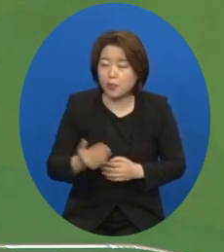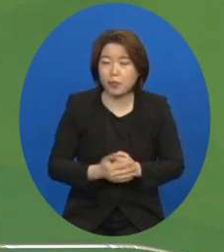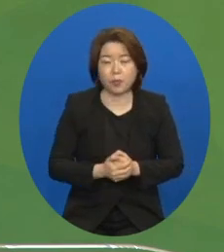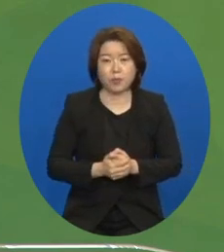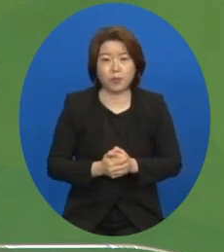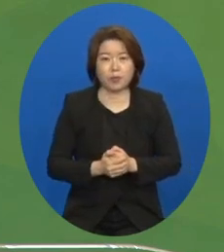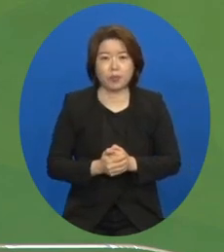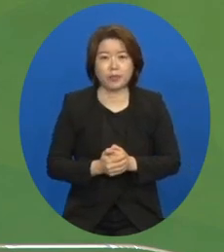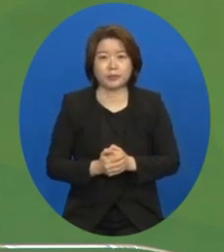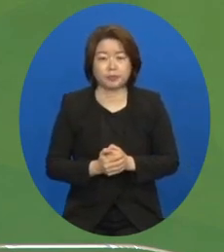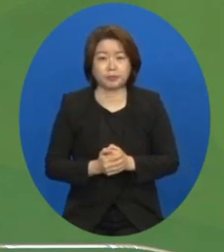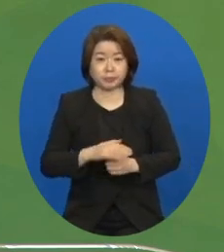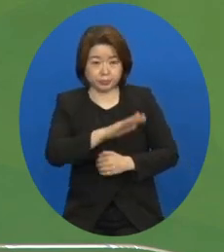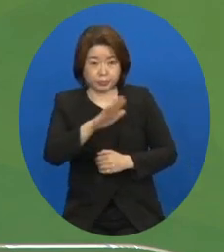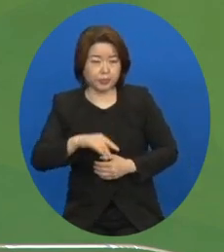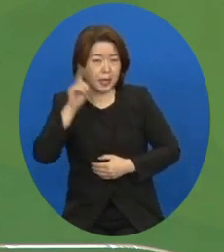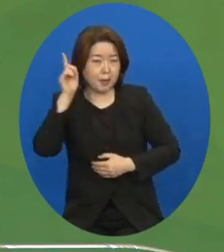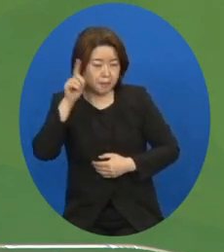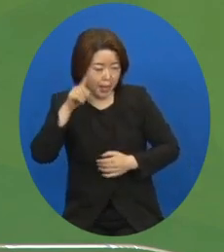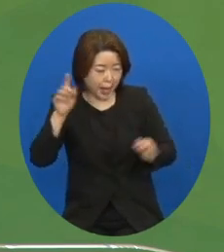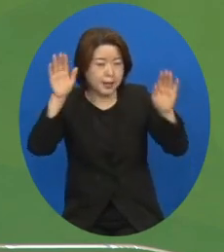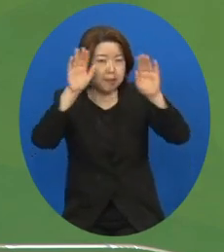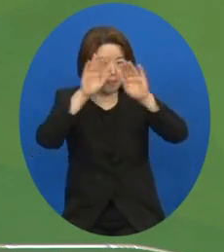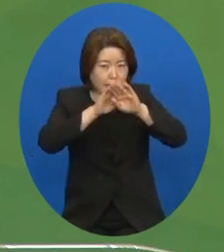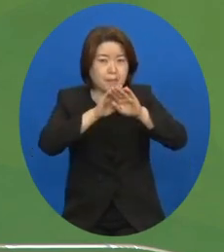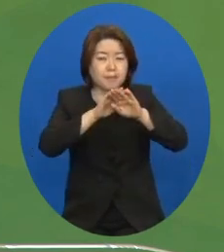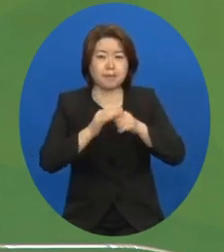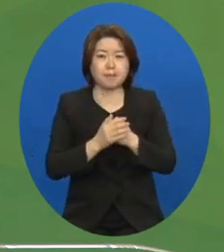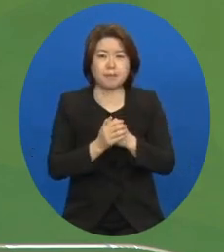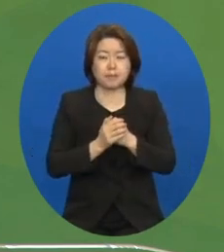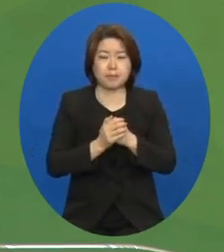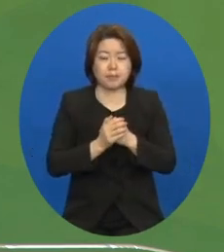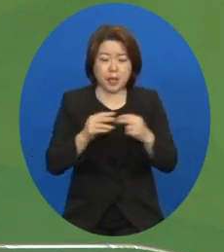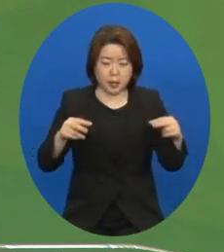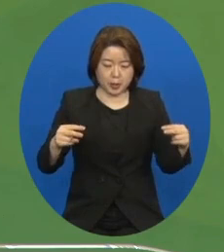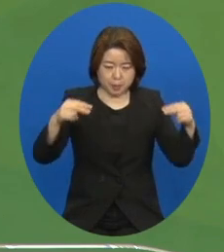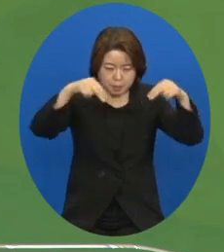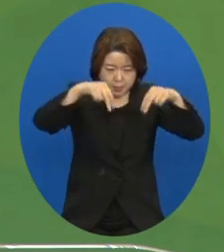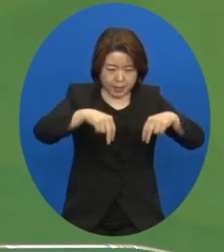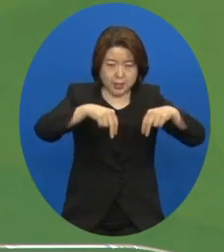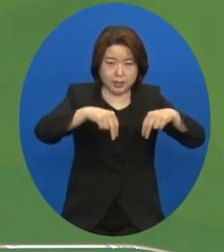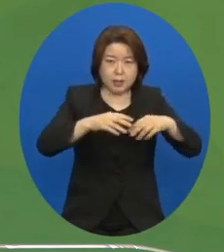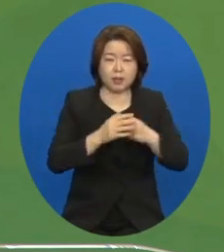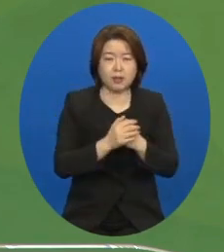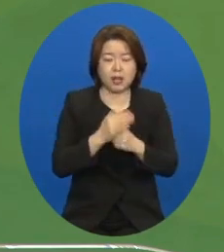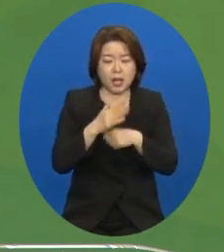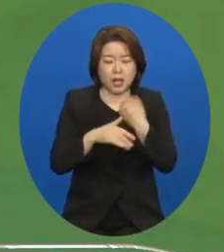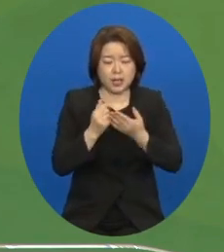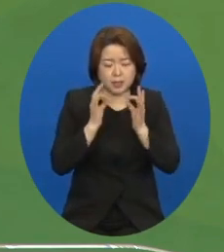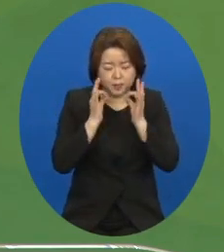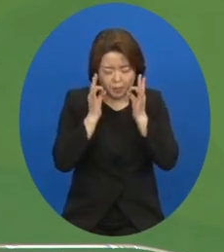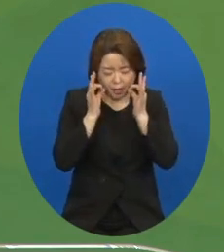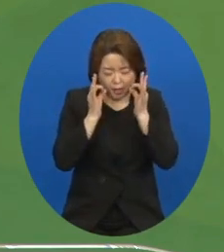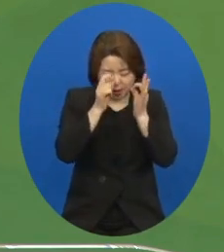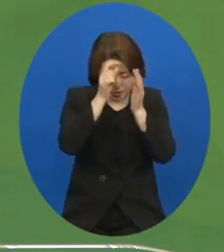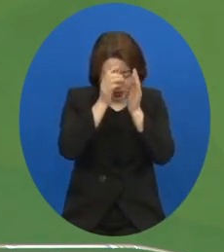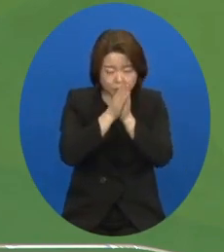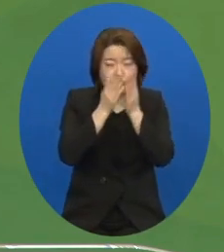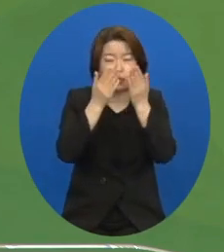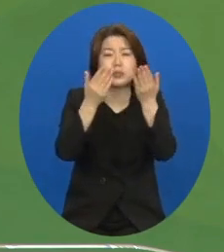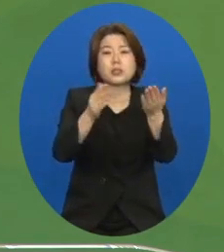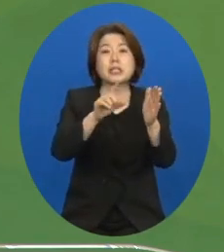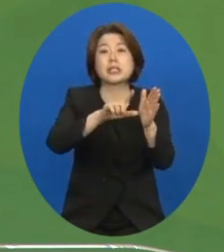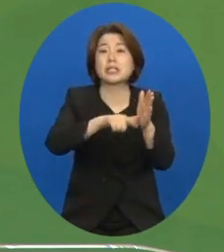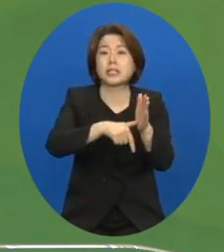했더니 우리가 매일 밤에 머리를 맞대고 하나님께 간절히 기도하는